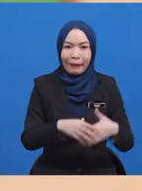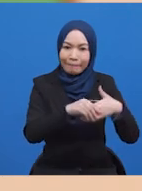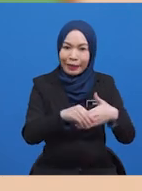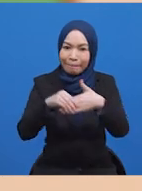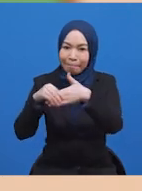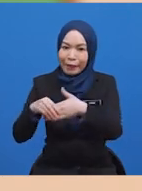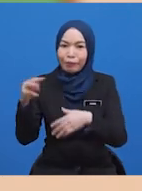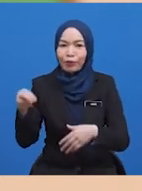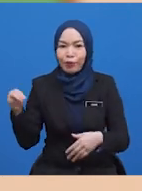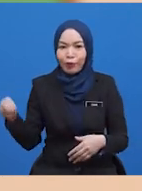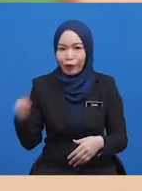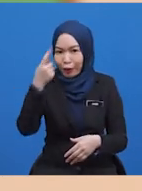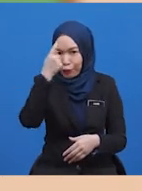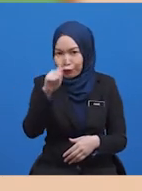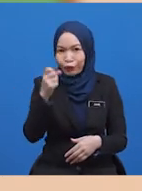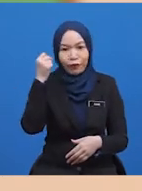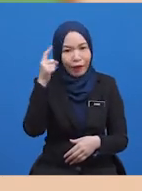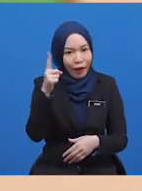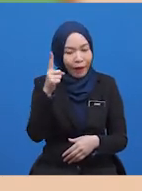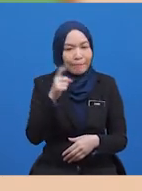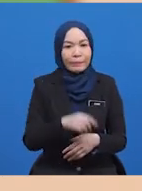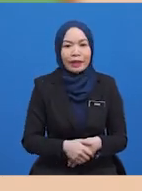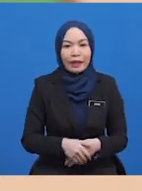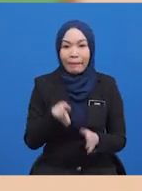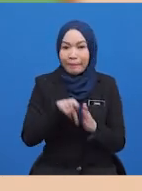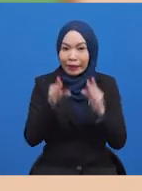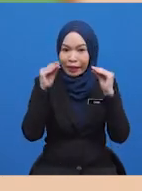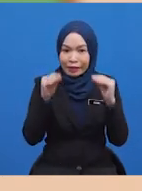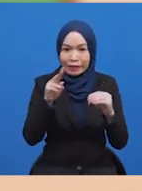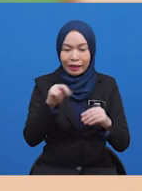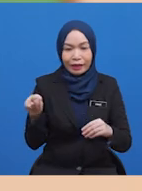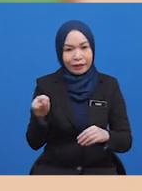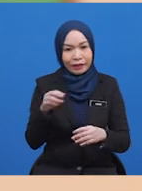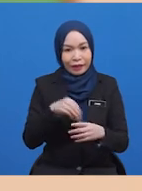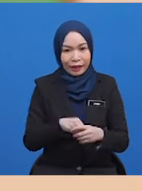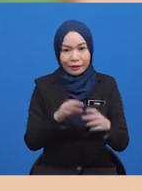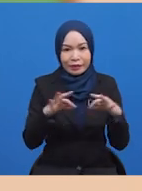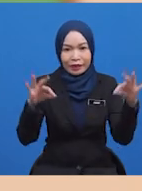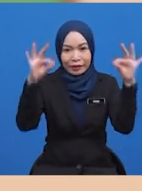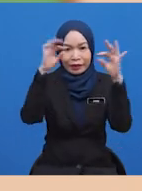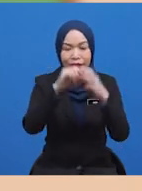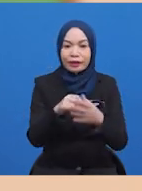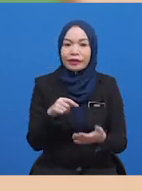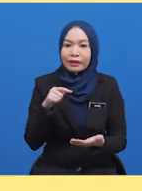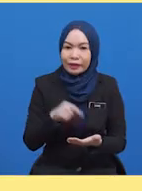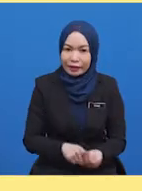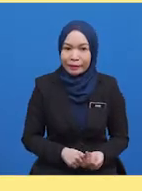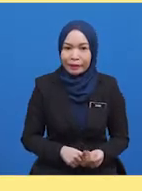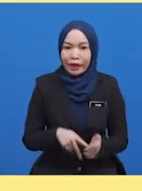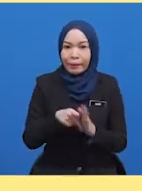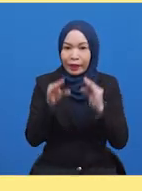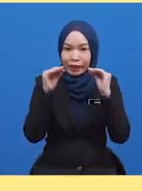murid-murid bagi memahami pengajaran dalam cerpen karya Jonathan Kandou ini